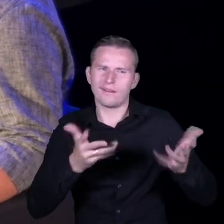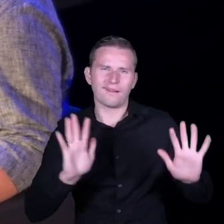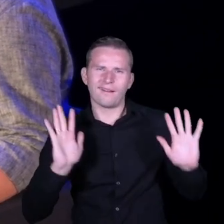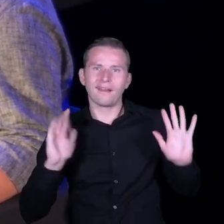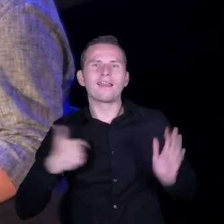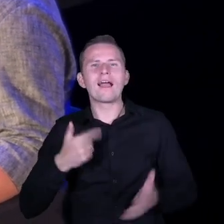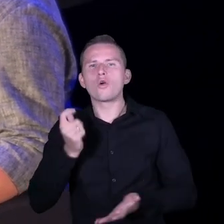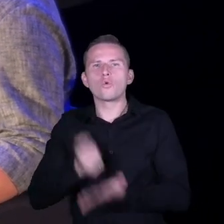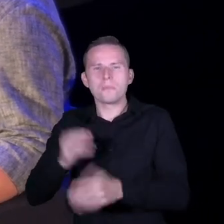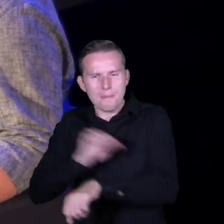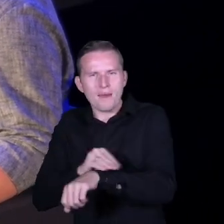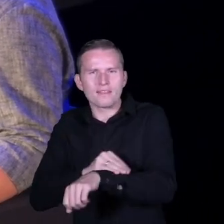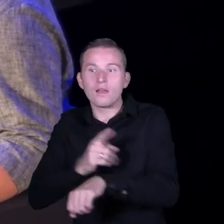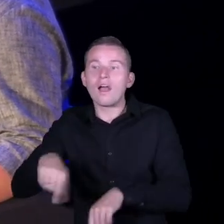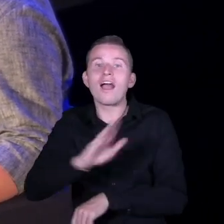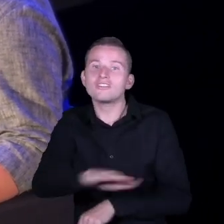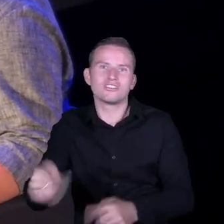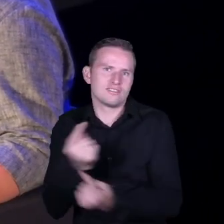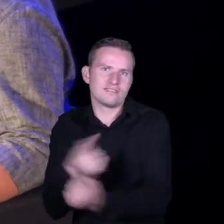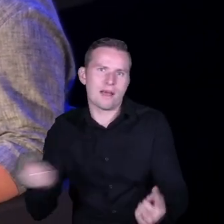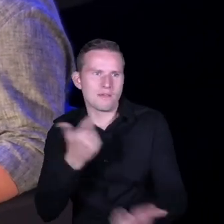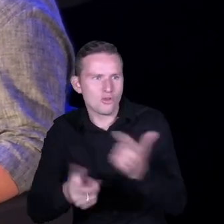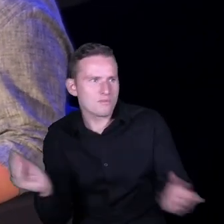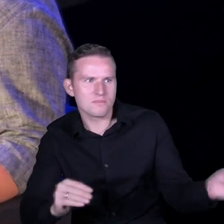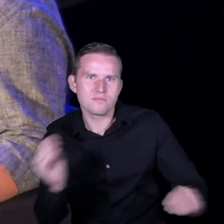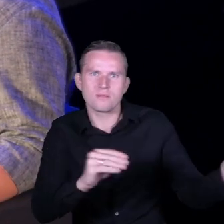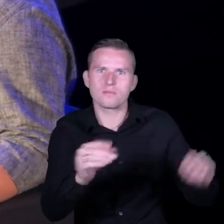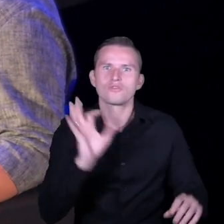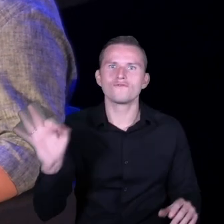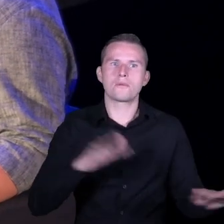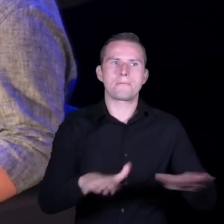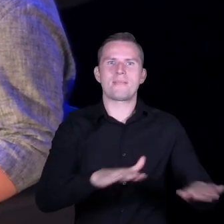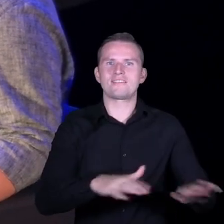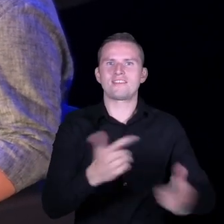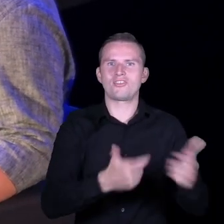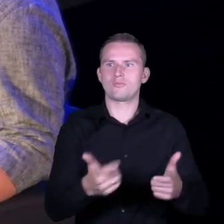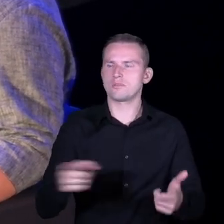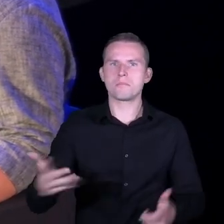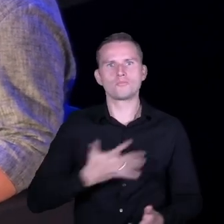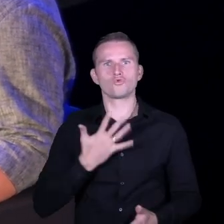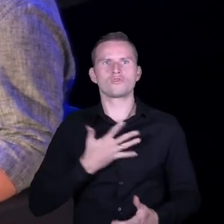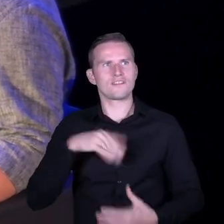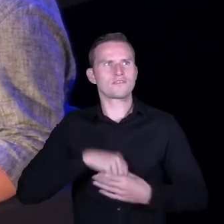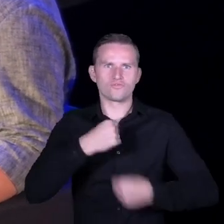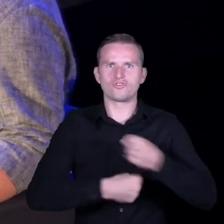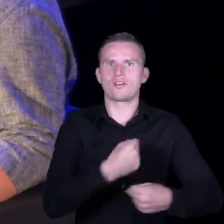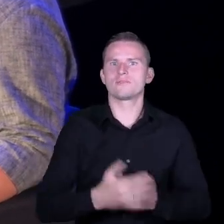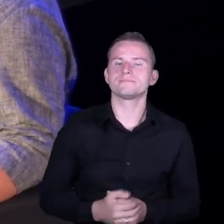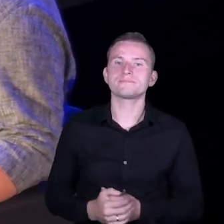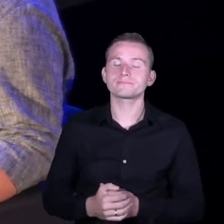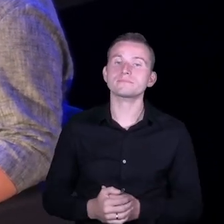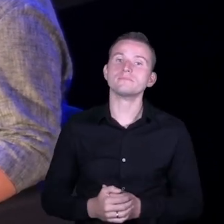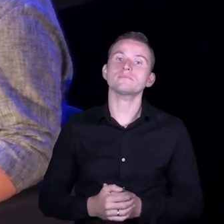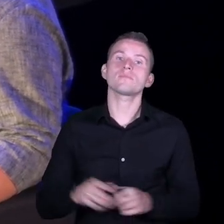niech one to miejsce tworzą od początku do końca, tak, żeby mieć właśnie to poczucie sprawczości. Powstają też kolejne, bo powstała